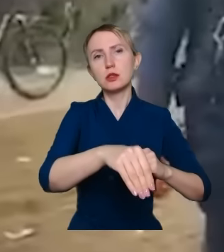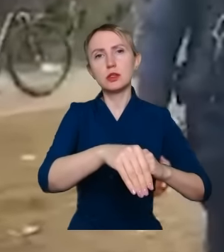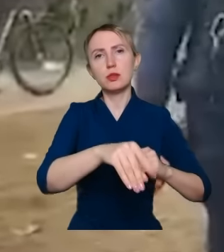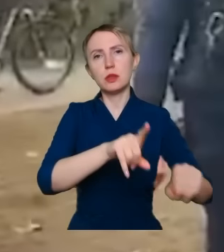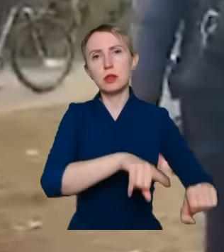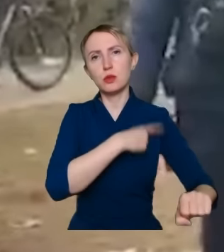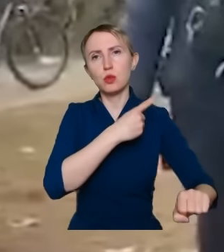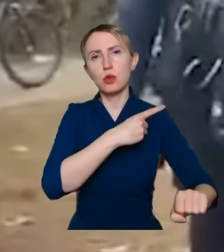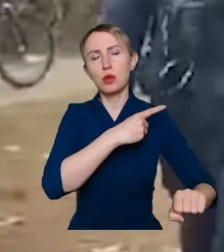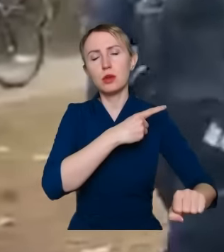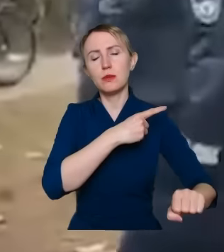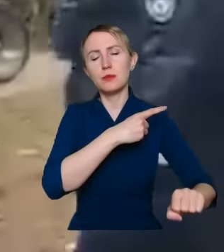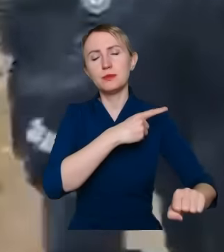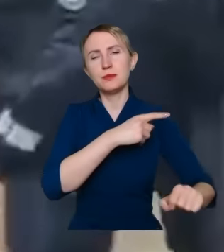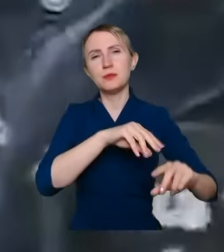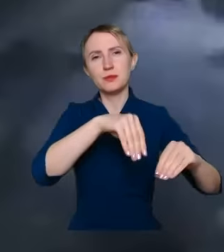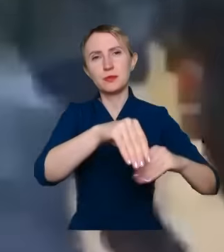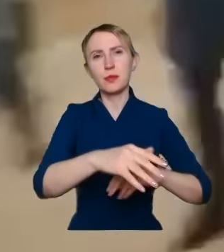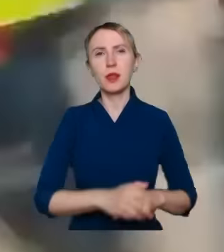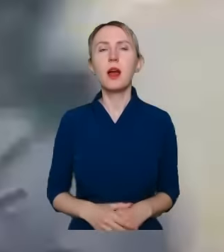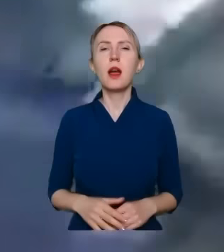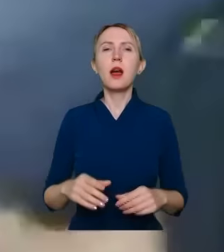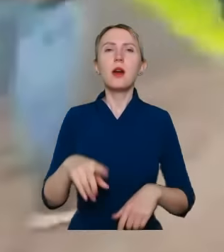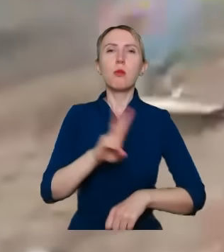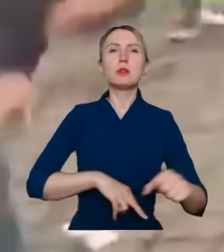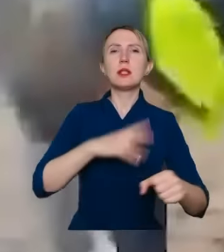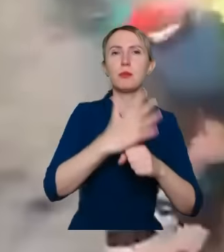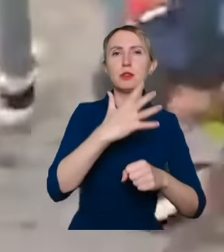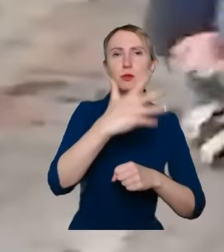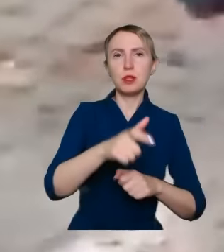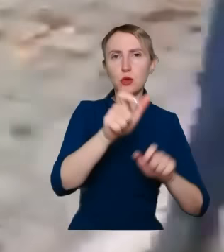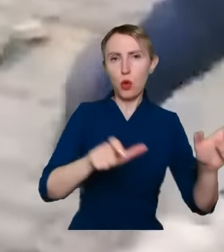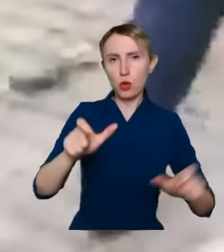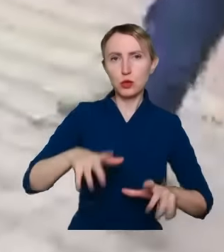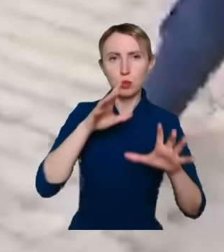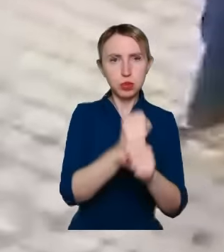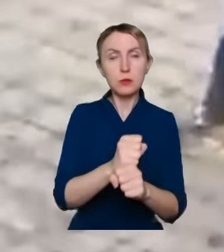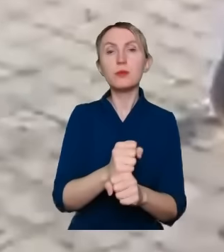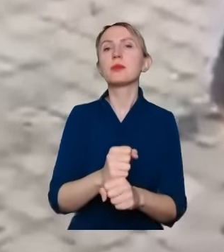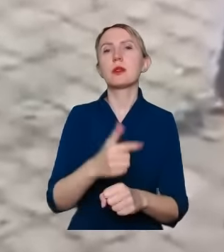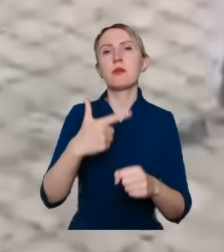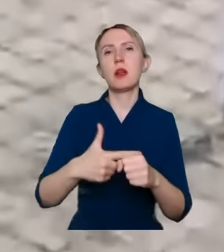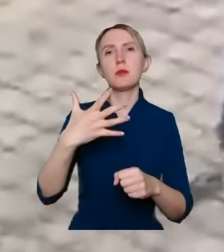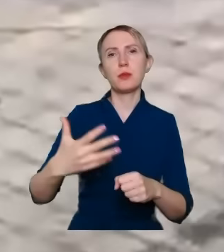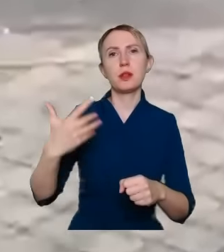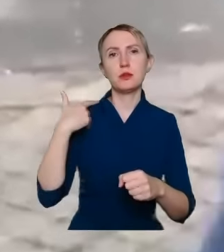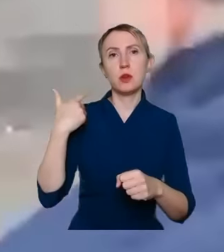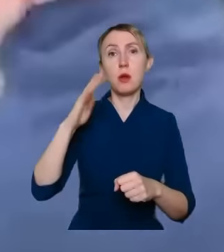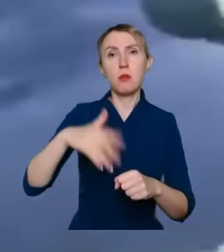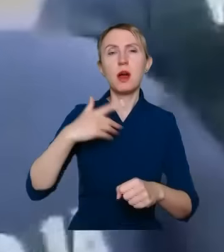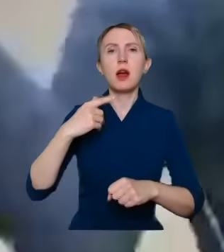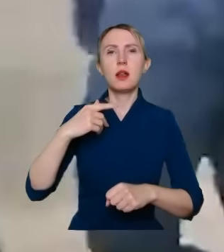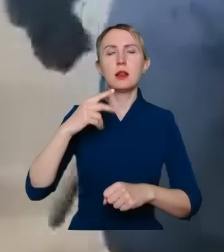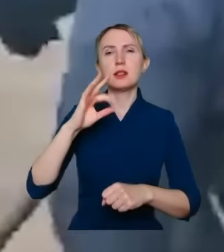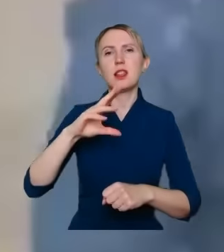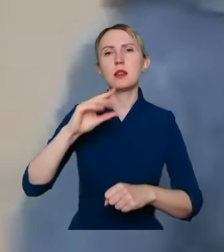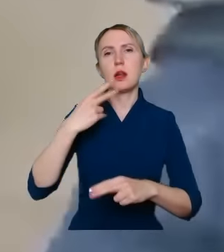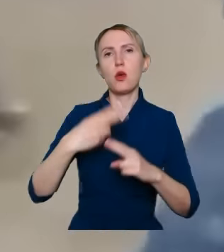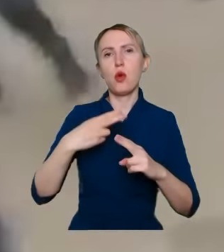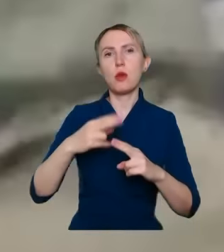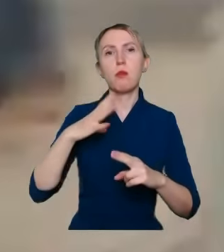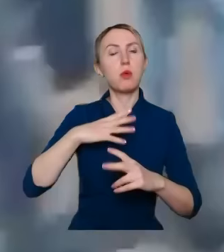po proteście policja zatrzymała 55 manifestantów wśród nich był 25-letni rolnik ze zdiagnozowanym tętniakiem mężczyzna został